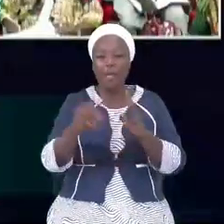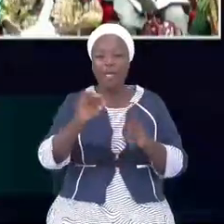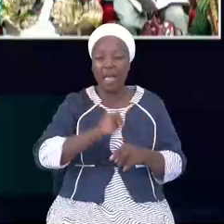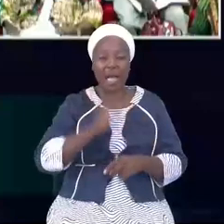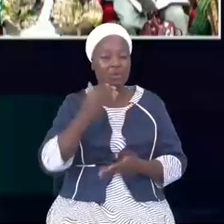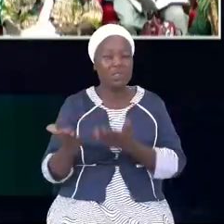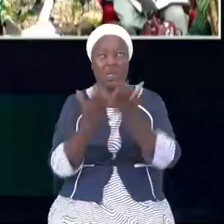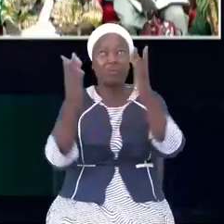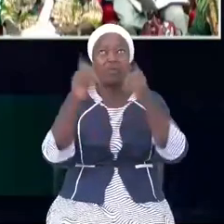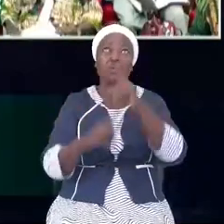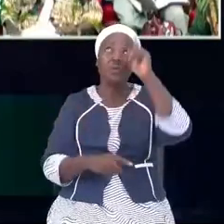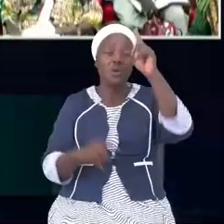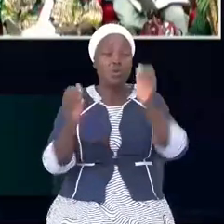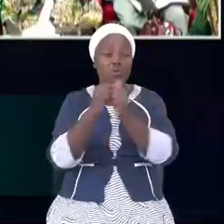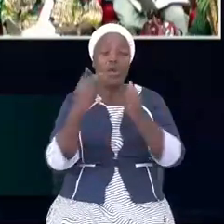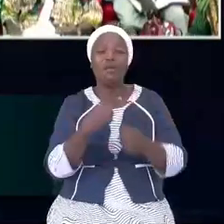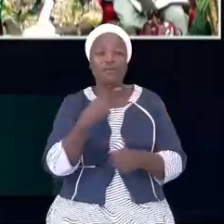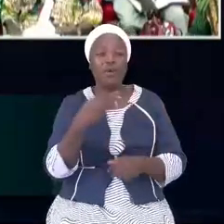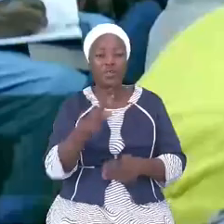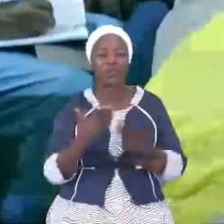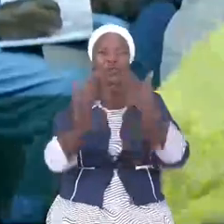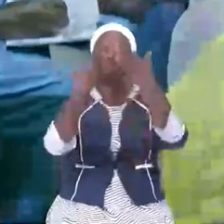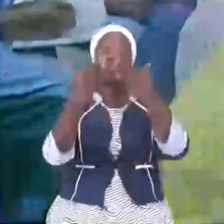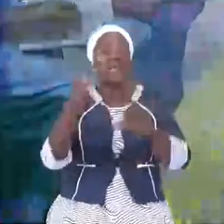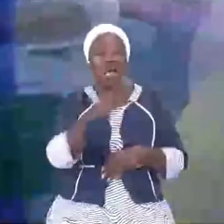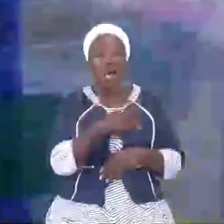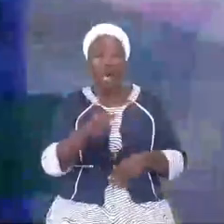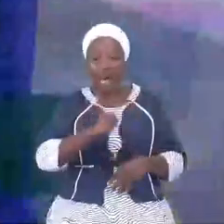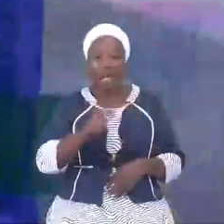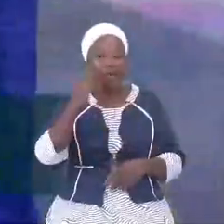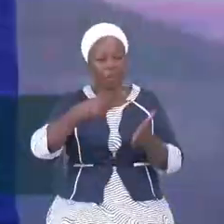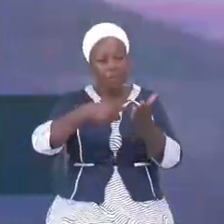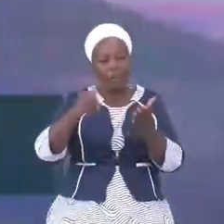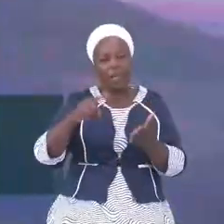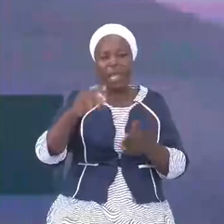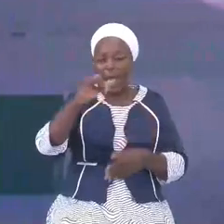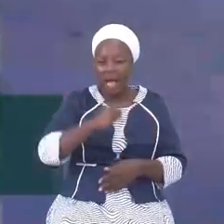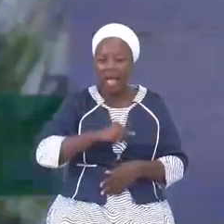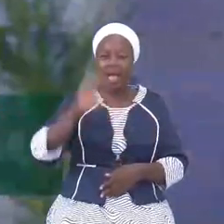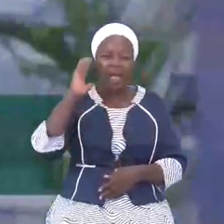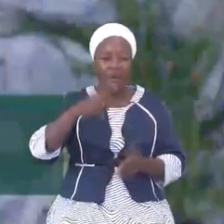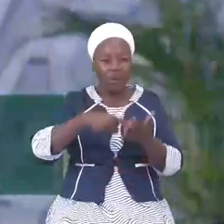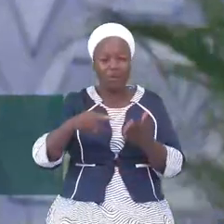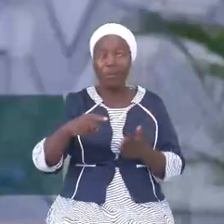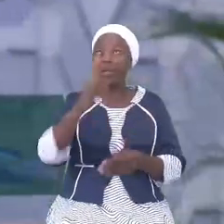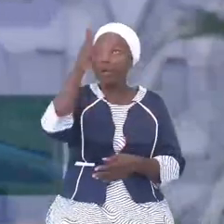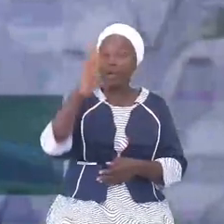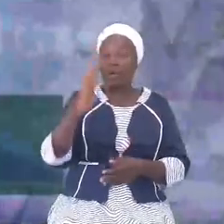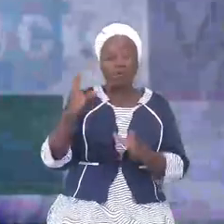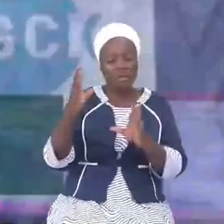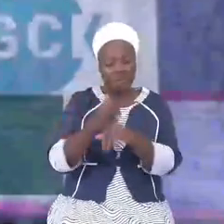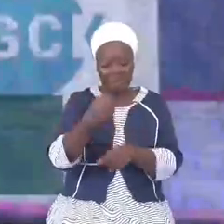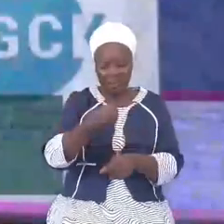que j'ai faits. Je t'offrirai des sacrifices avec un cri d'action. J'accomplirai. Dieu, prends-moi à